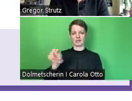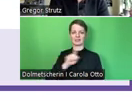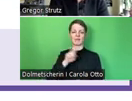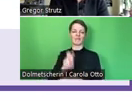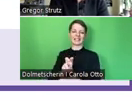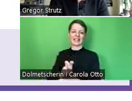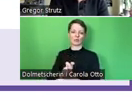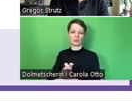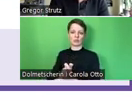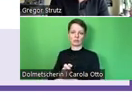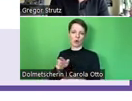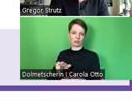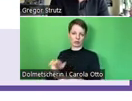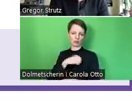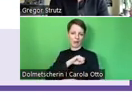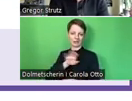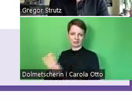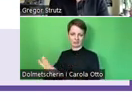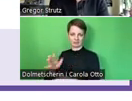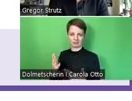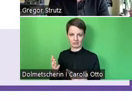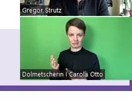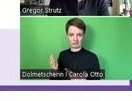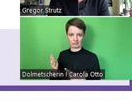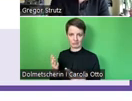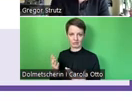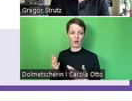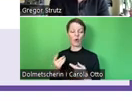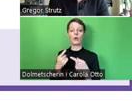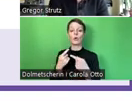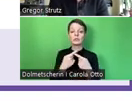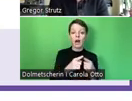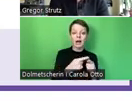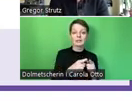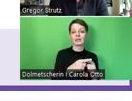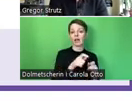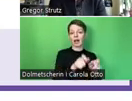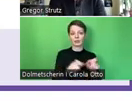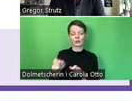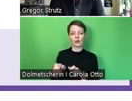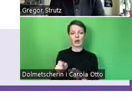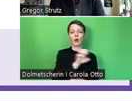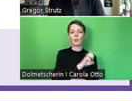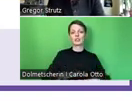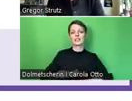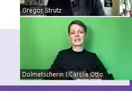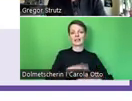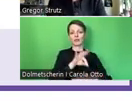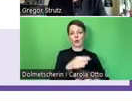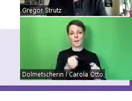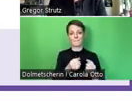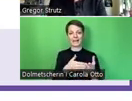Selbstvertretungsorganisationen von Menschen mit Behinderungen aus Spanien, gemeinsam mit weiteren Akteuren wie dem Europäischen Netzwerk für